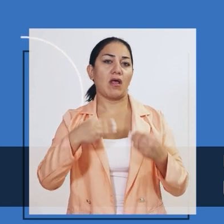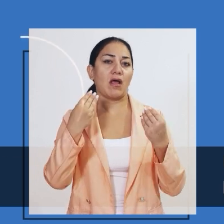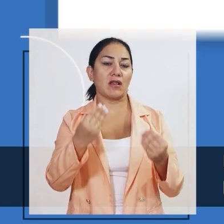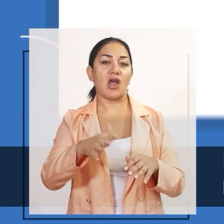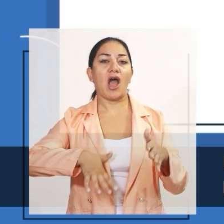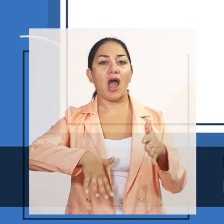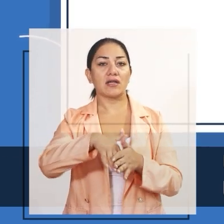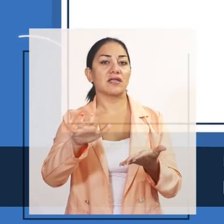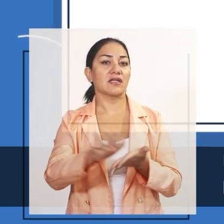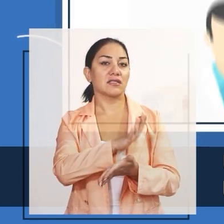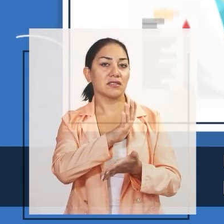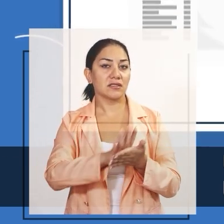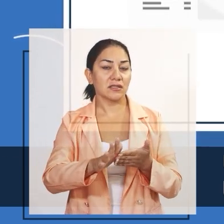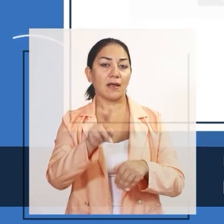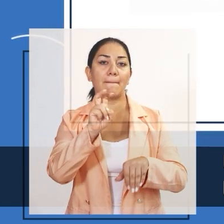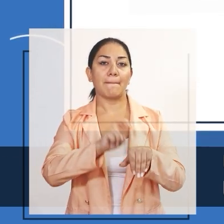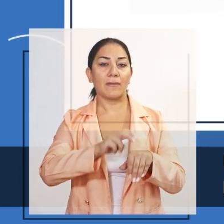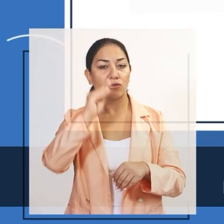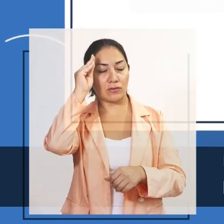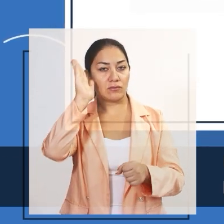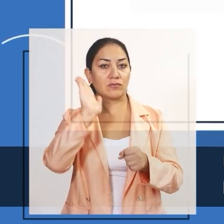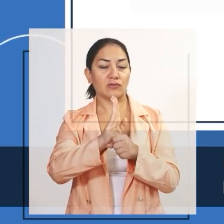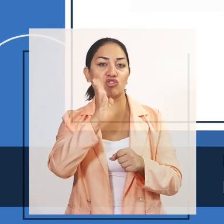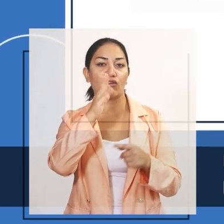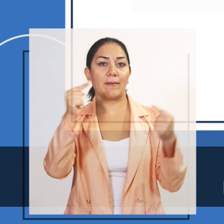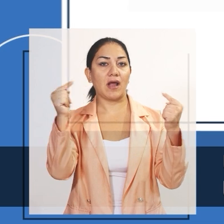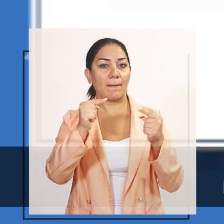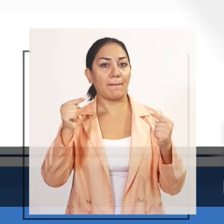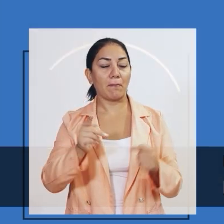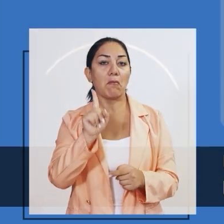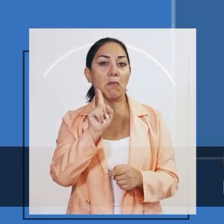տրամադրվել չվճարվող արձակուրդ բժշկական եզրակացության սահմանված